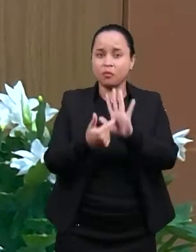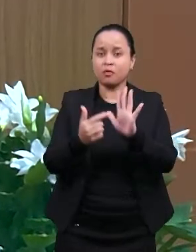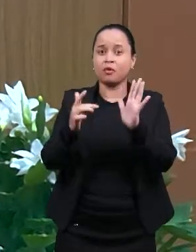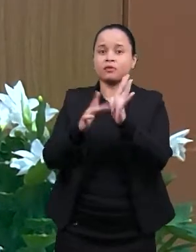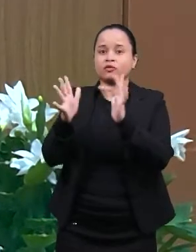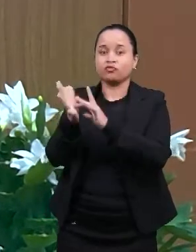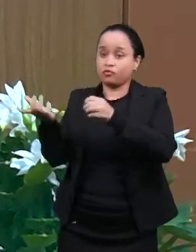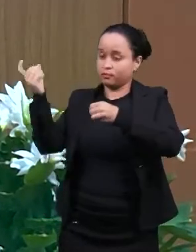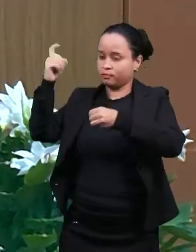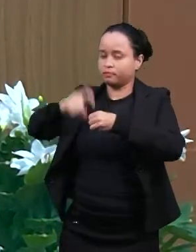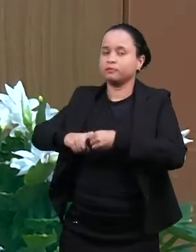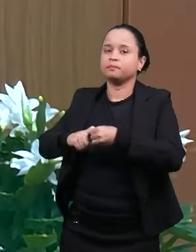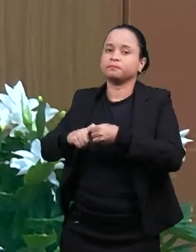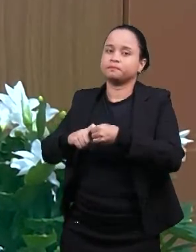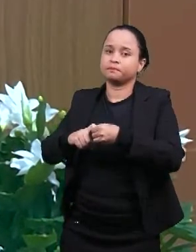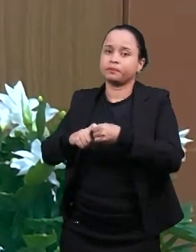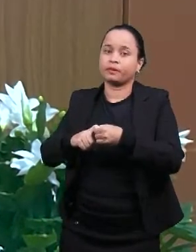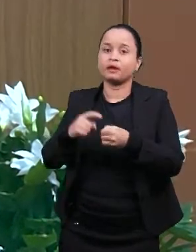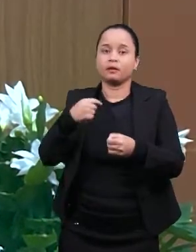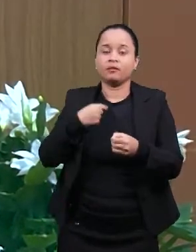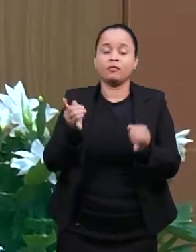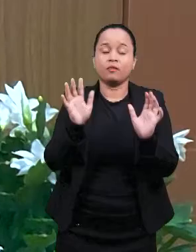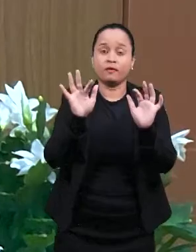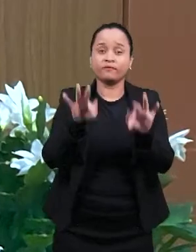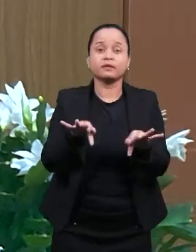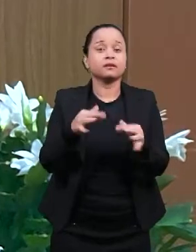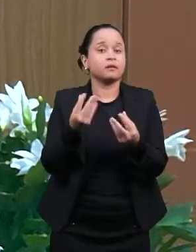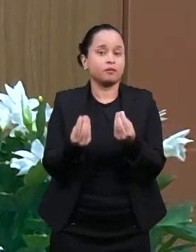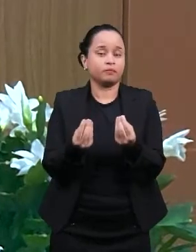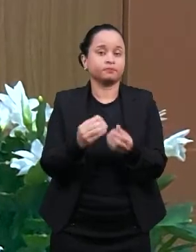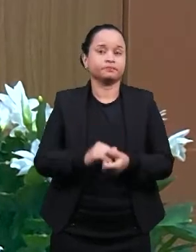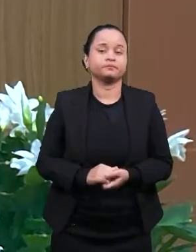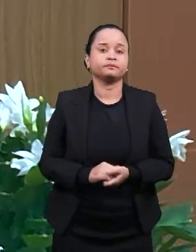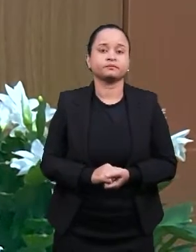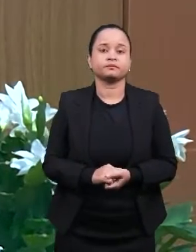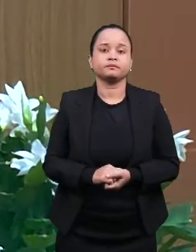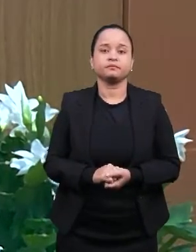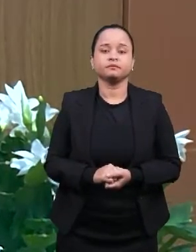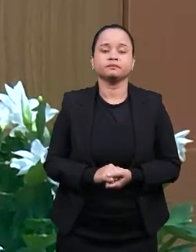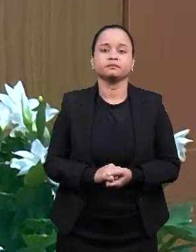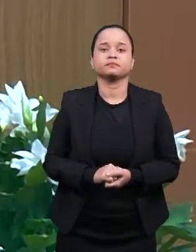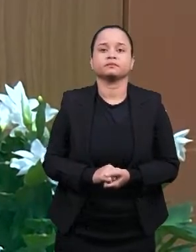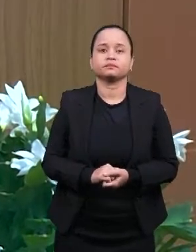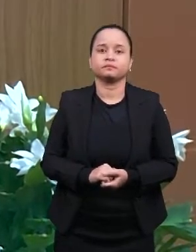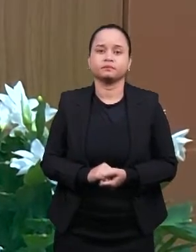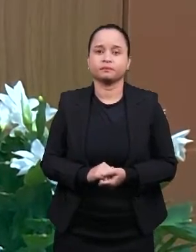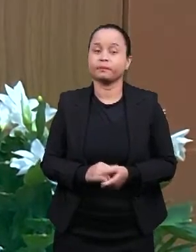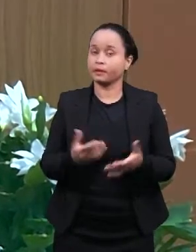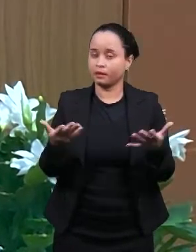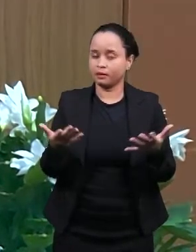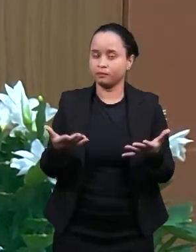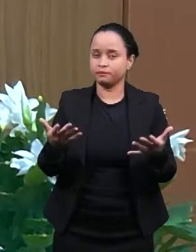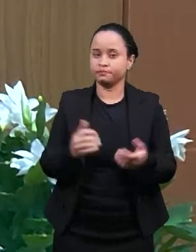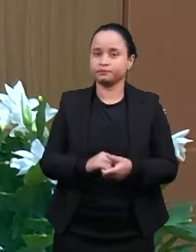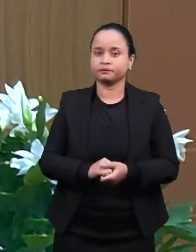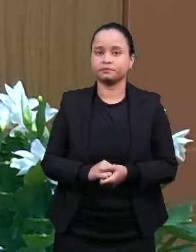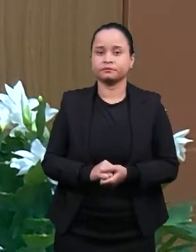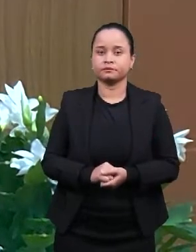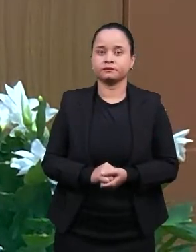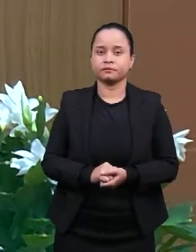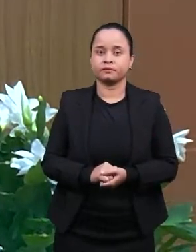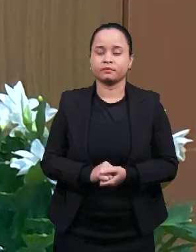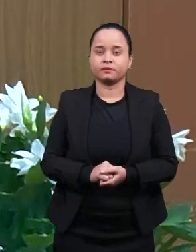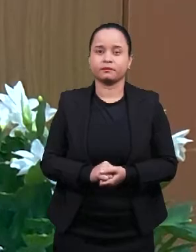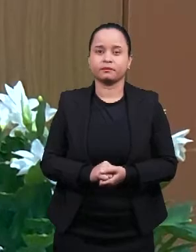пришествии Господа Иисуса. Я буду заканчивать здесь. Скажу в заключении,